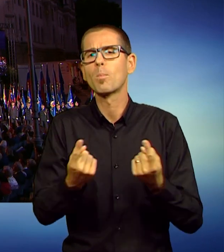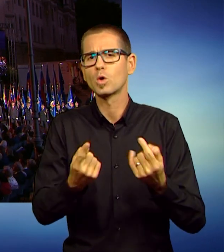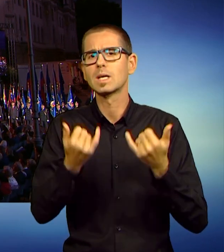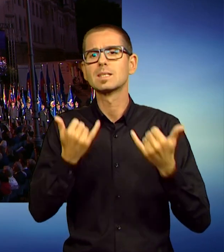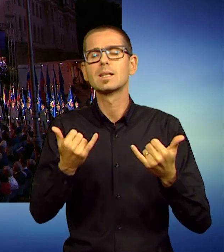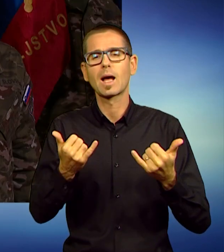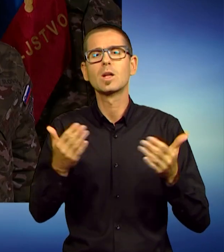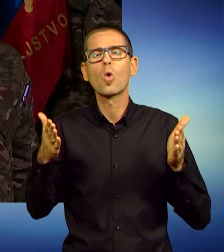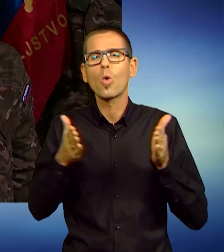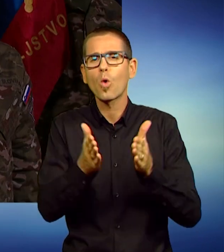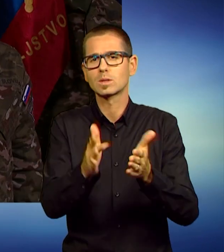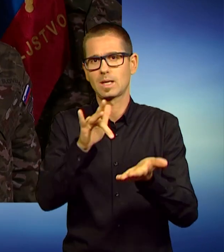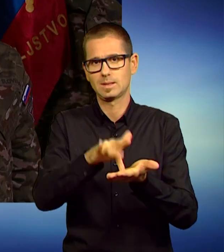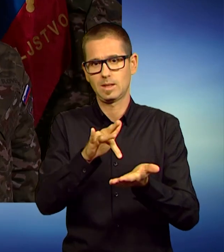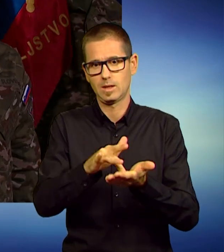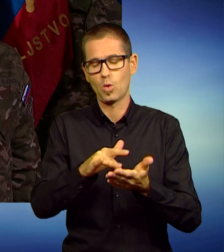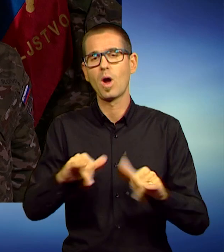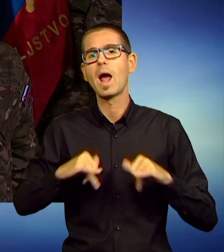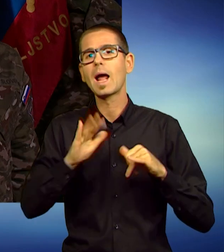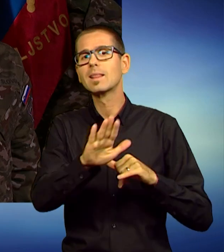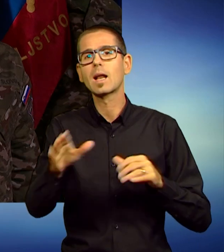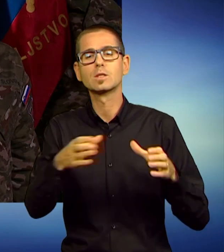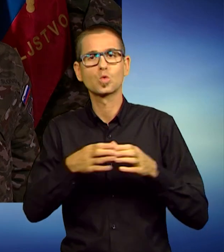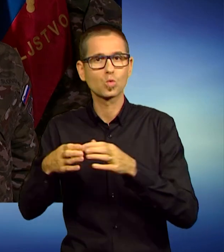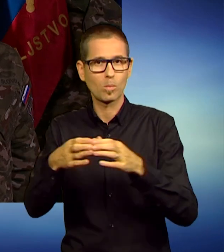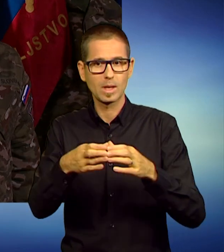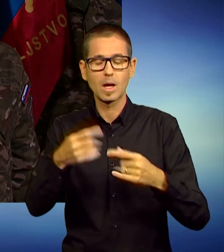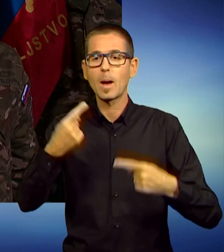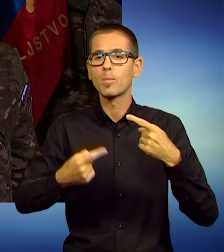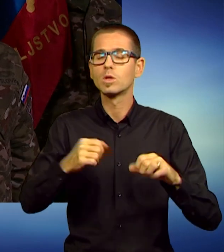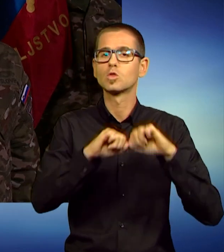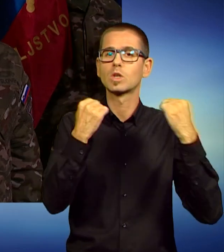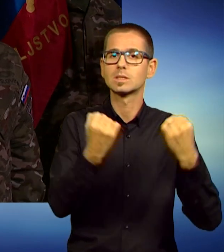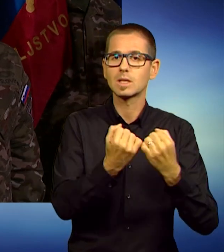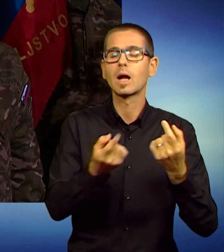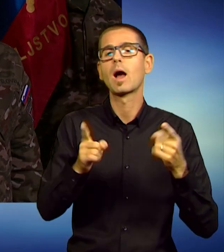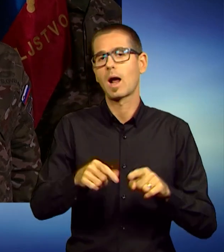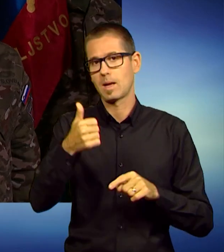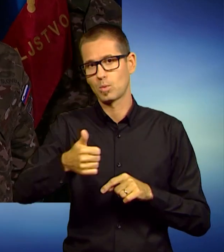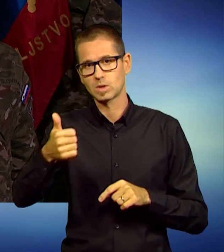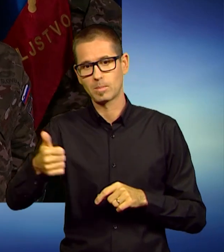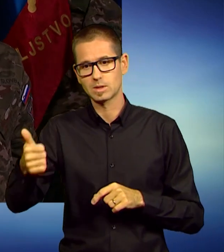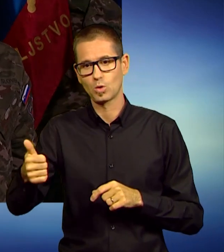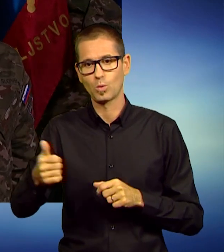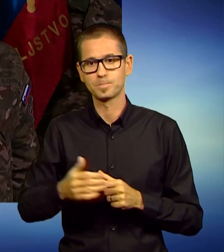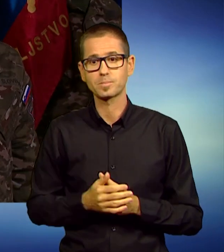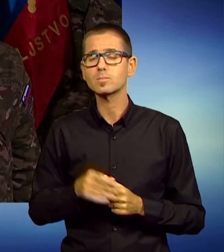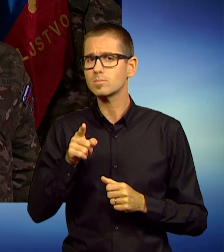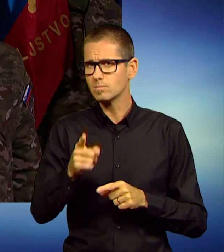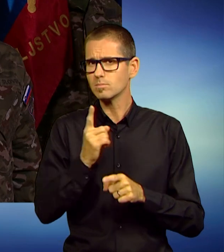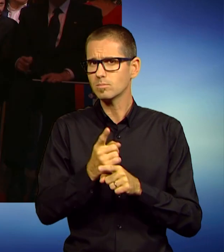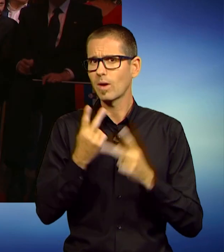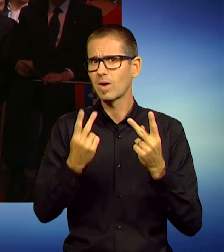ozkih ciljev, interesnih skupin, političnih strank ali celo posameznikov. To velja tudi